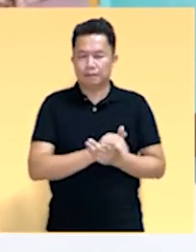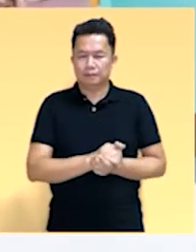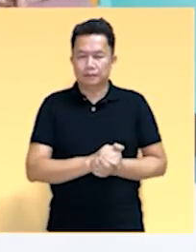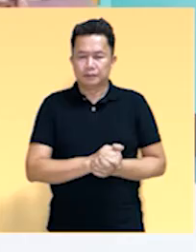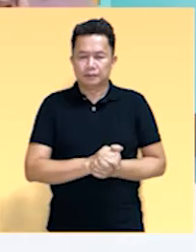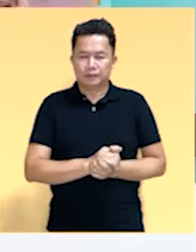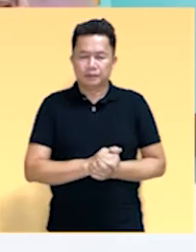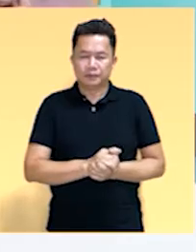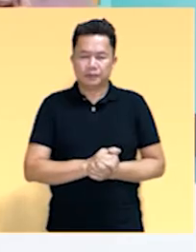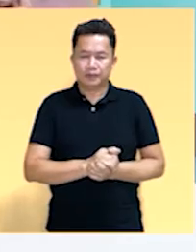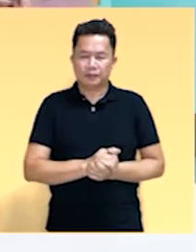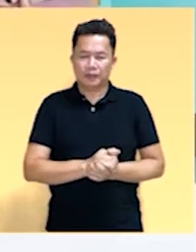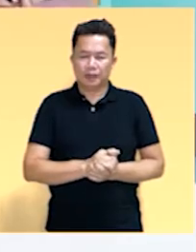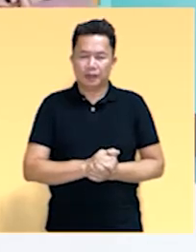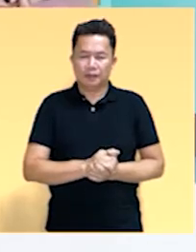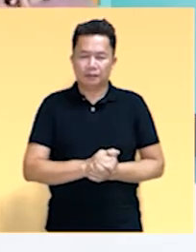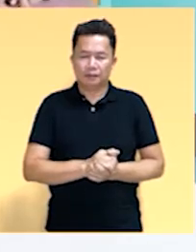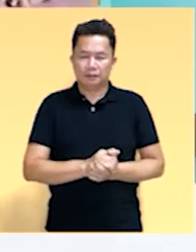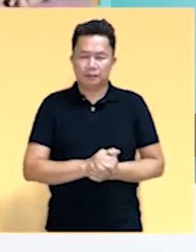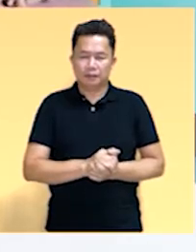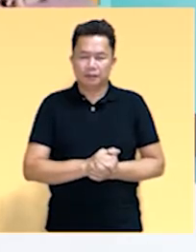isa-subtract.